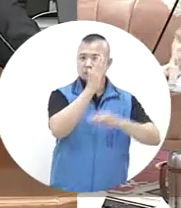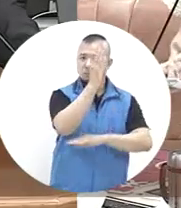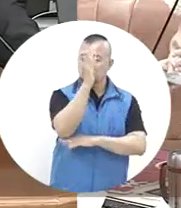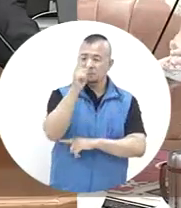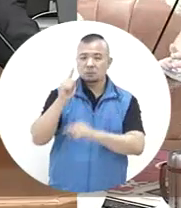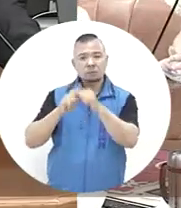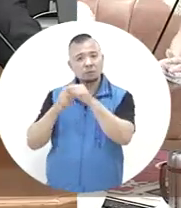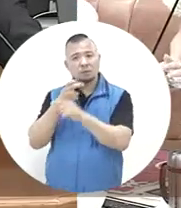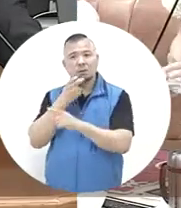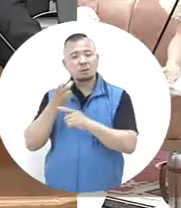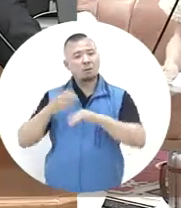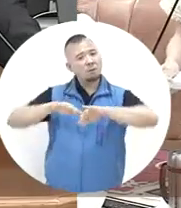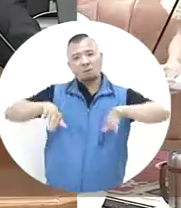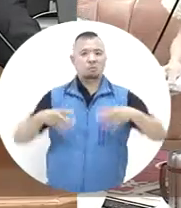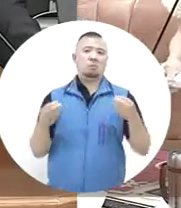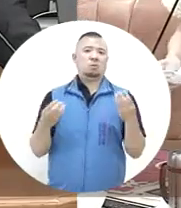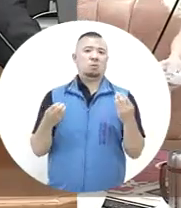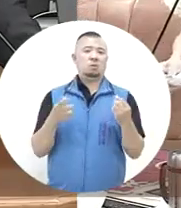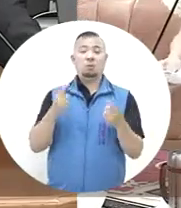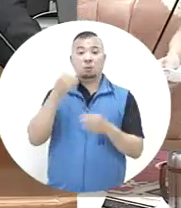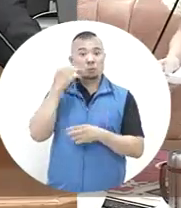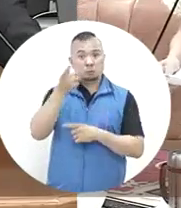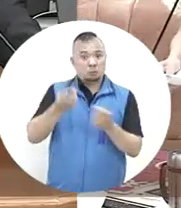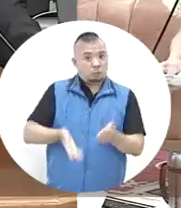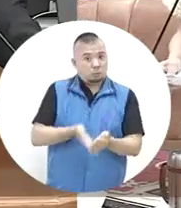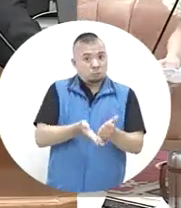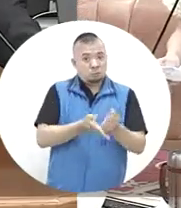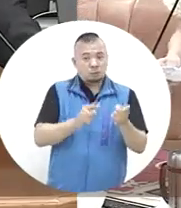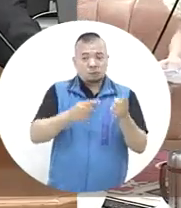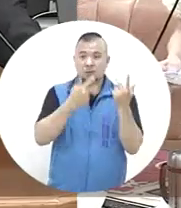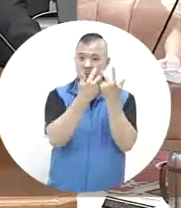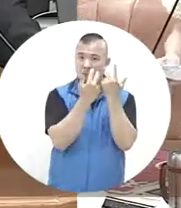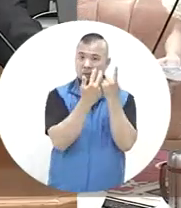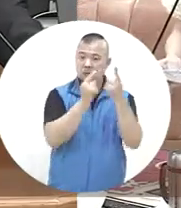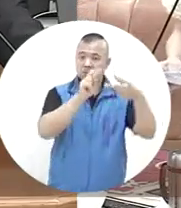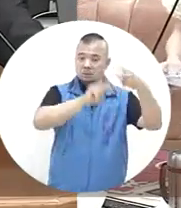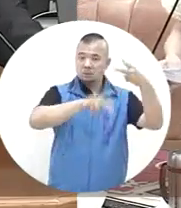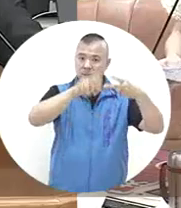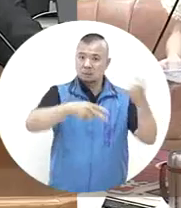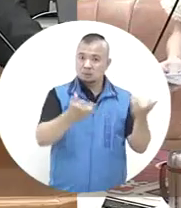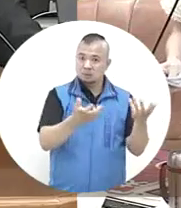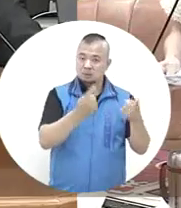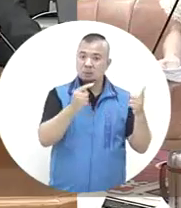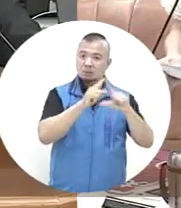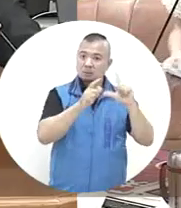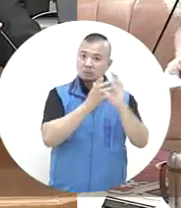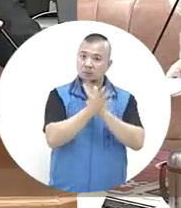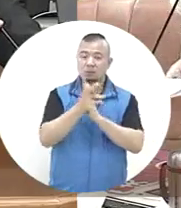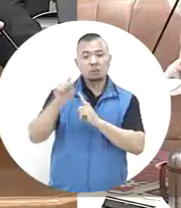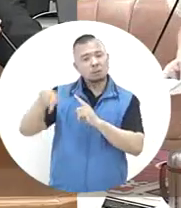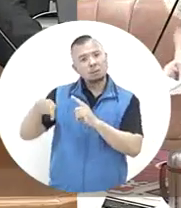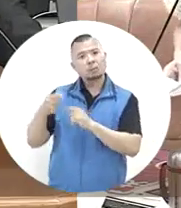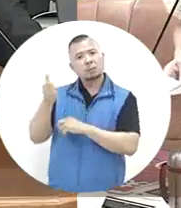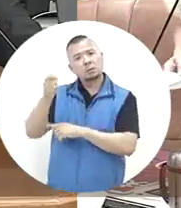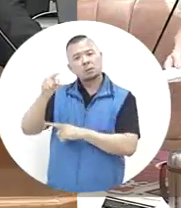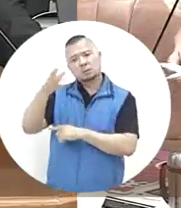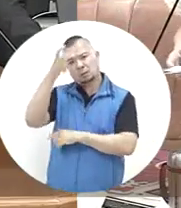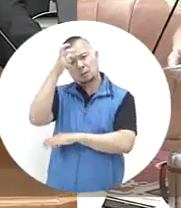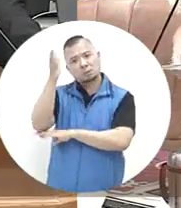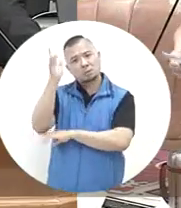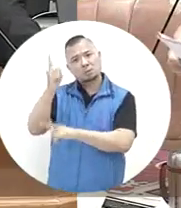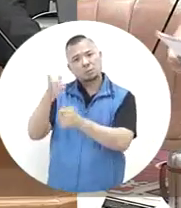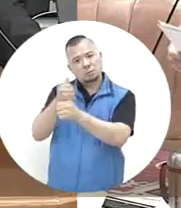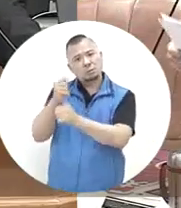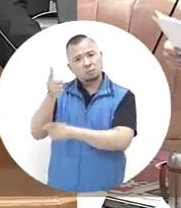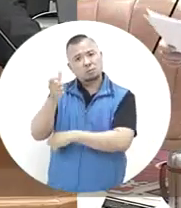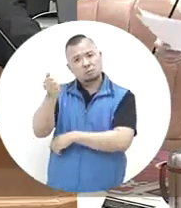新北市刑大？那是不是也应该鼓励我们中央在警政署？ 有啊， 谢谢我们警政署的這個合作。 那一天他们有派人来